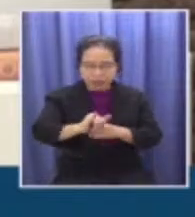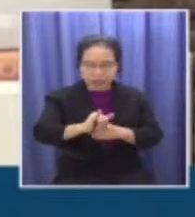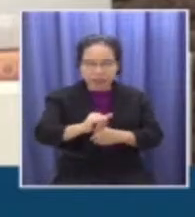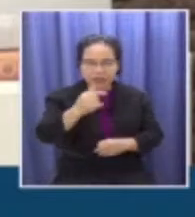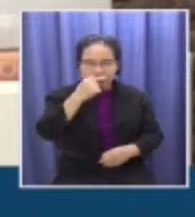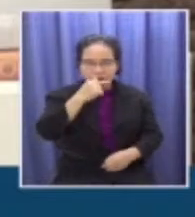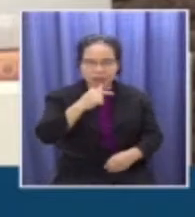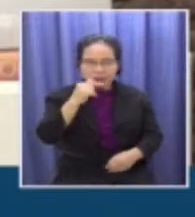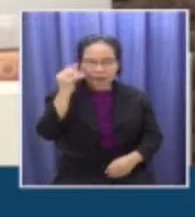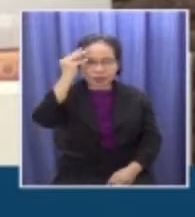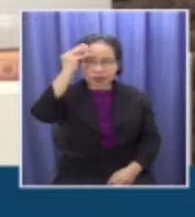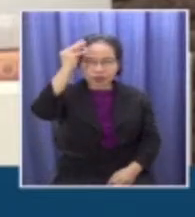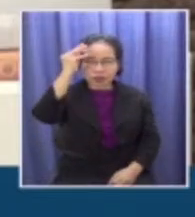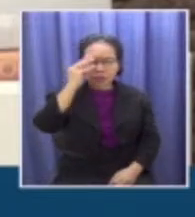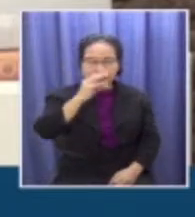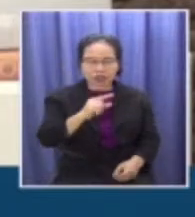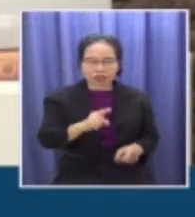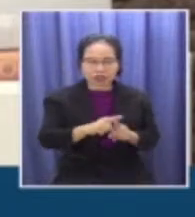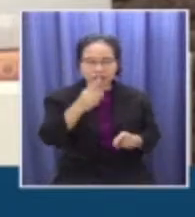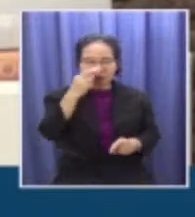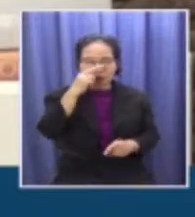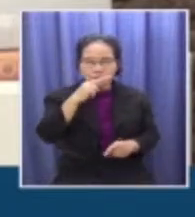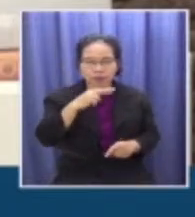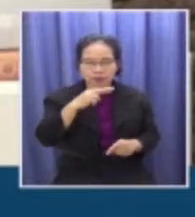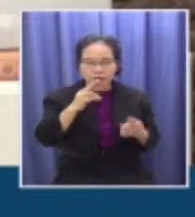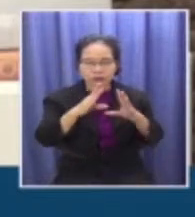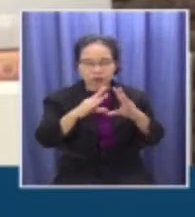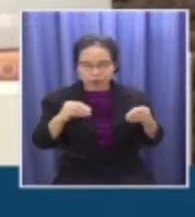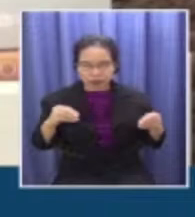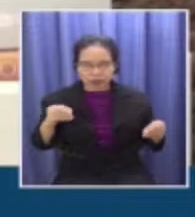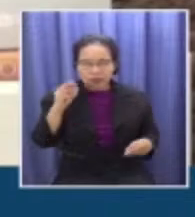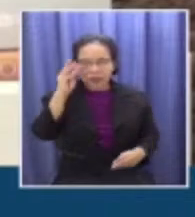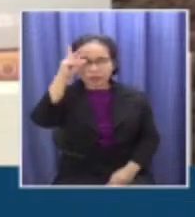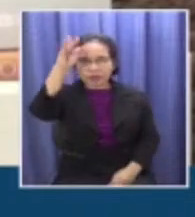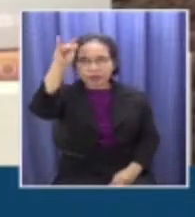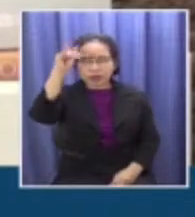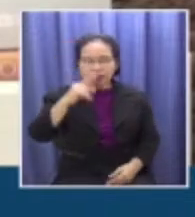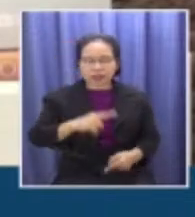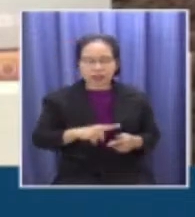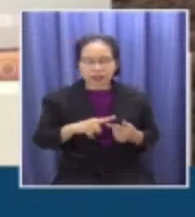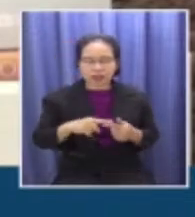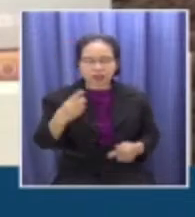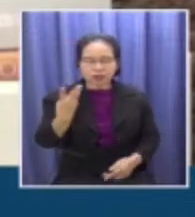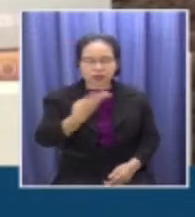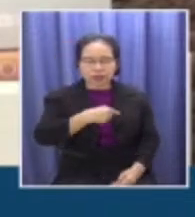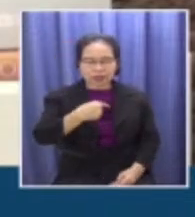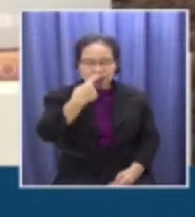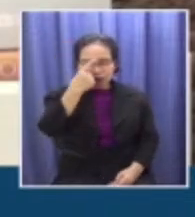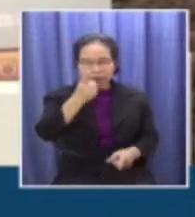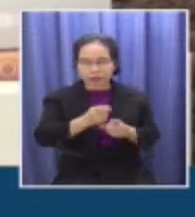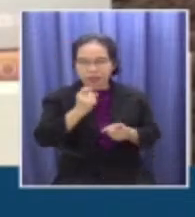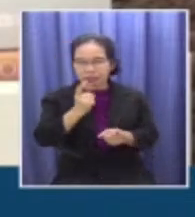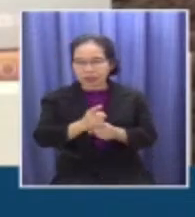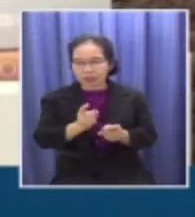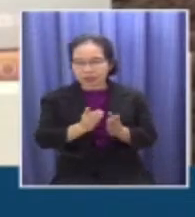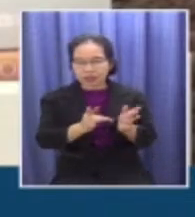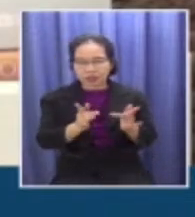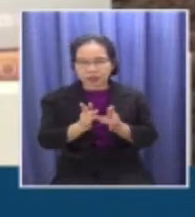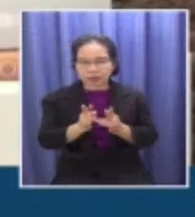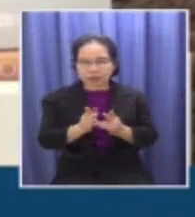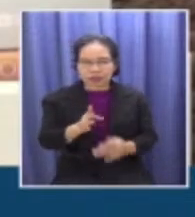ano na waye okasamafo kese bi so oben awia no eye Greek fo gidie na Roman fo